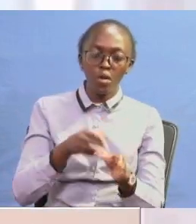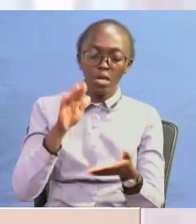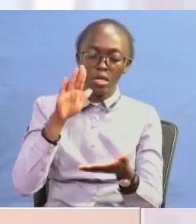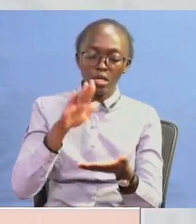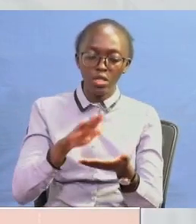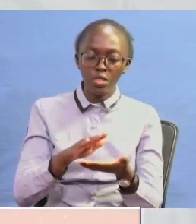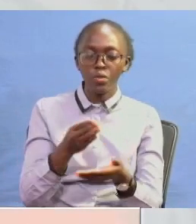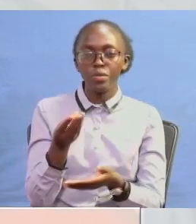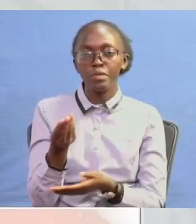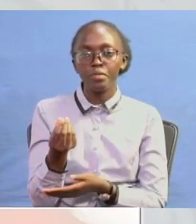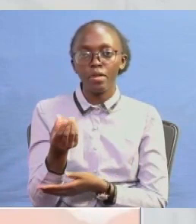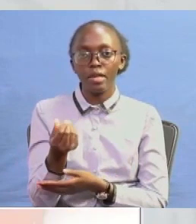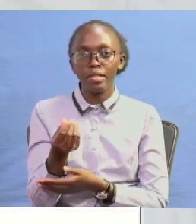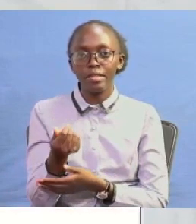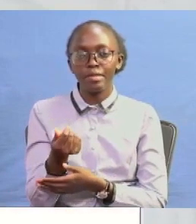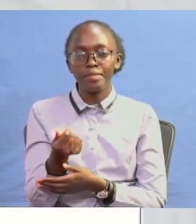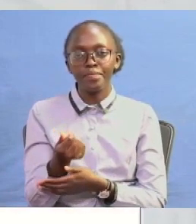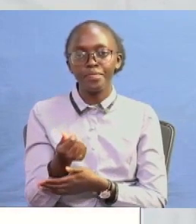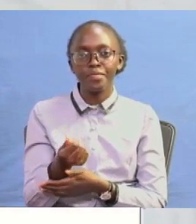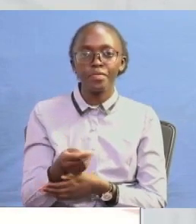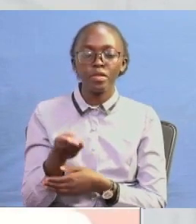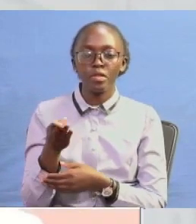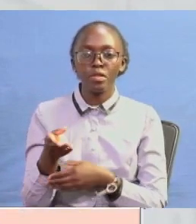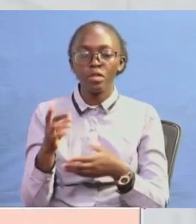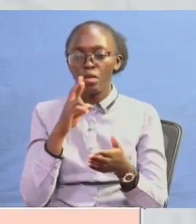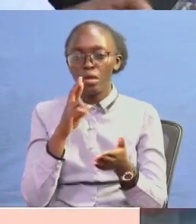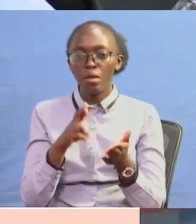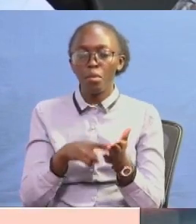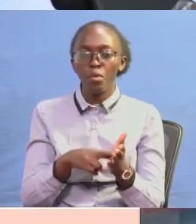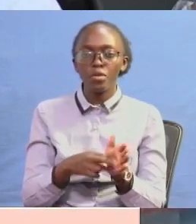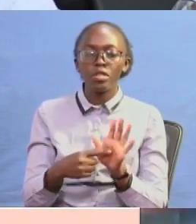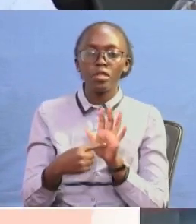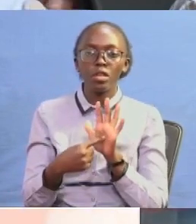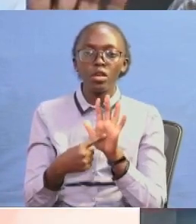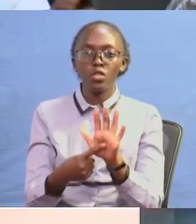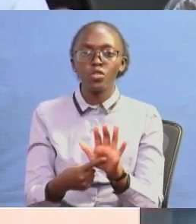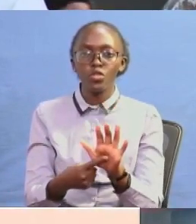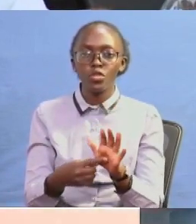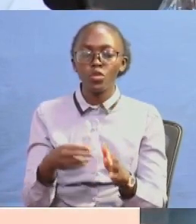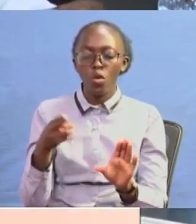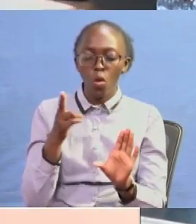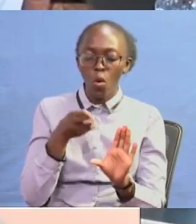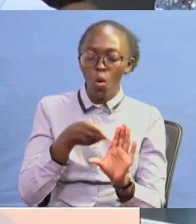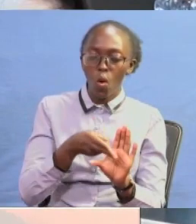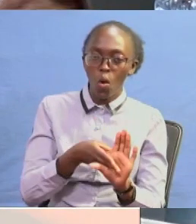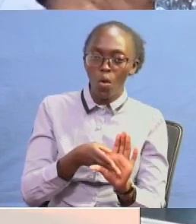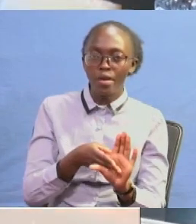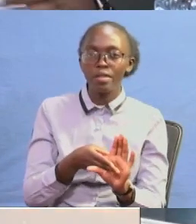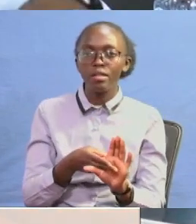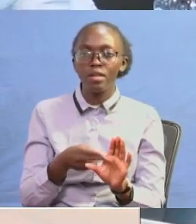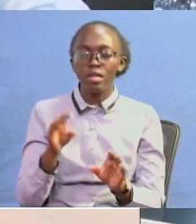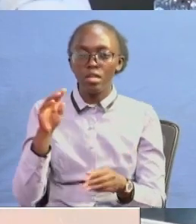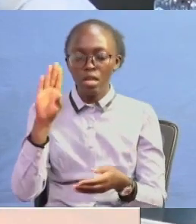kwa bei ya mafuta nchini. Katika taarifa yake hii leo, EPRA imetangaza kupungua kwa mafuta ya aina ya super petrol kwa